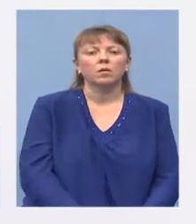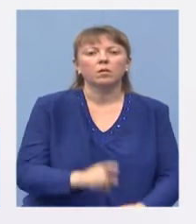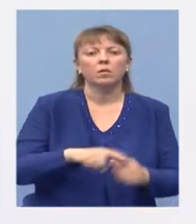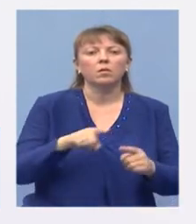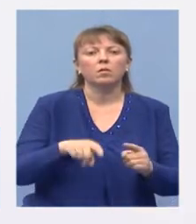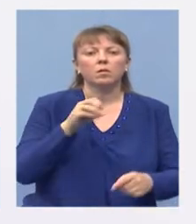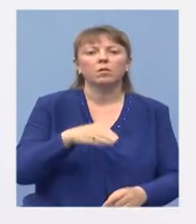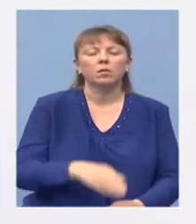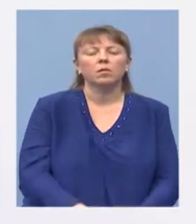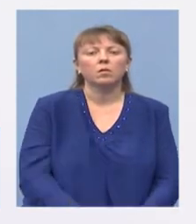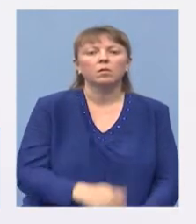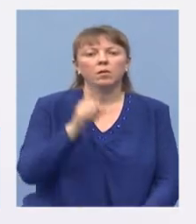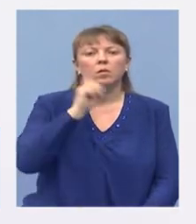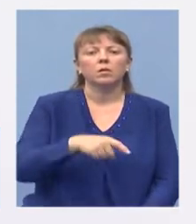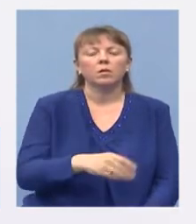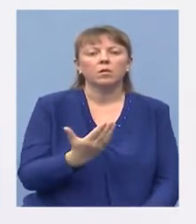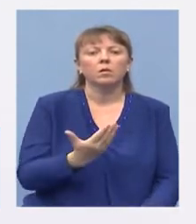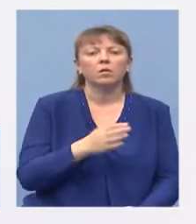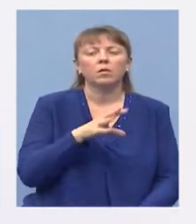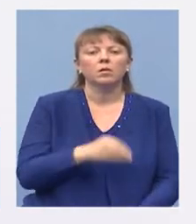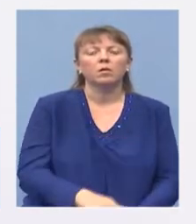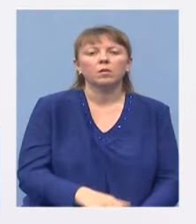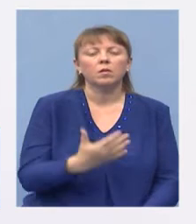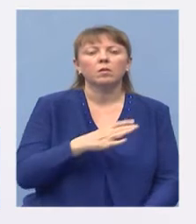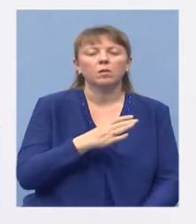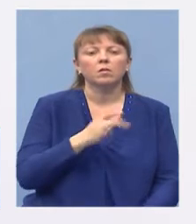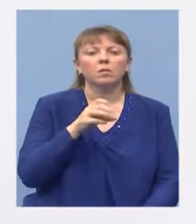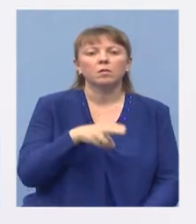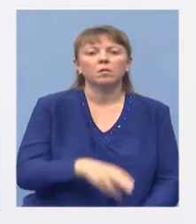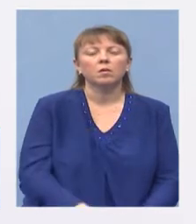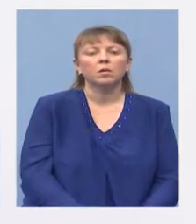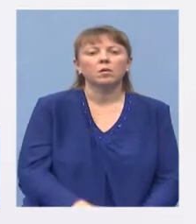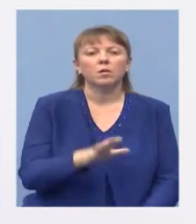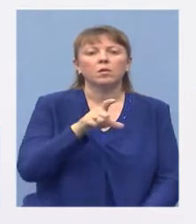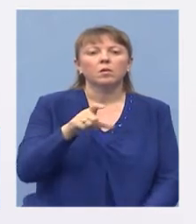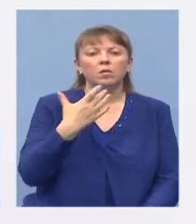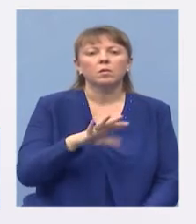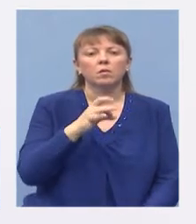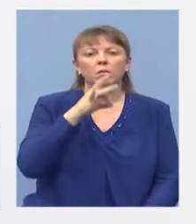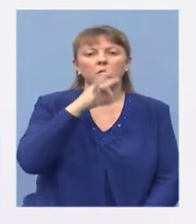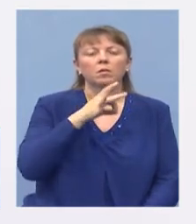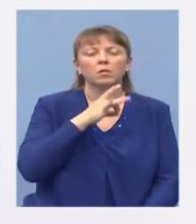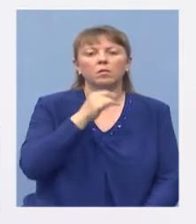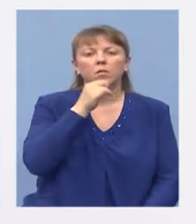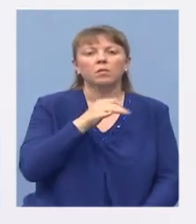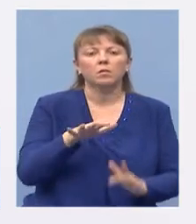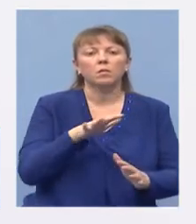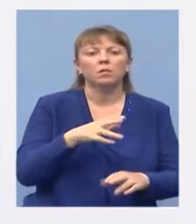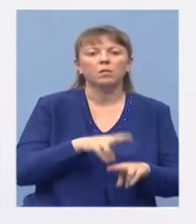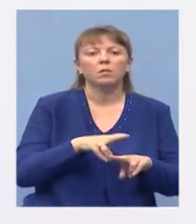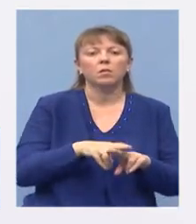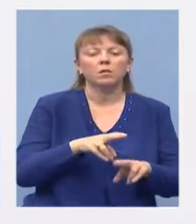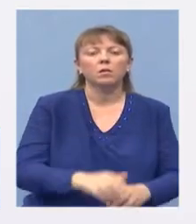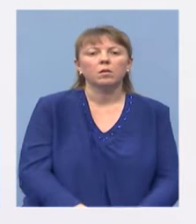ускоренный вариант. Также вы знаете, что сейчас у нас принят экстерриториальный принцип, то есть любой гражданин Республики Казахстан может оформить паспорт в